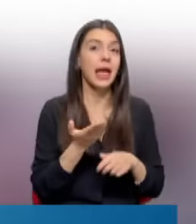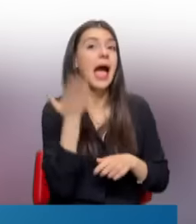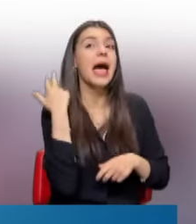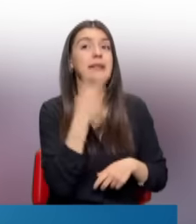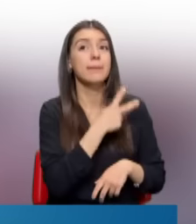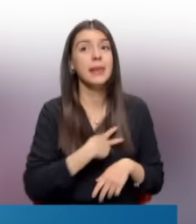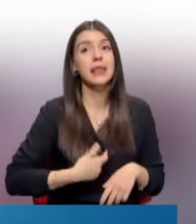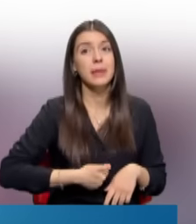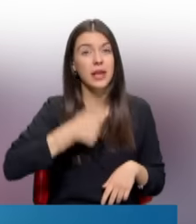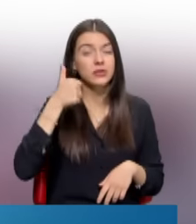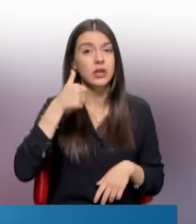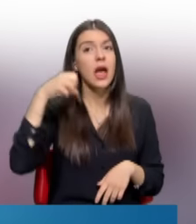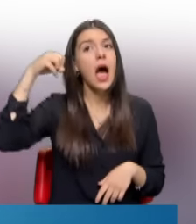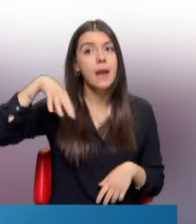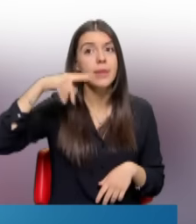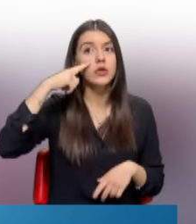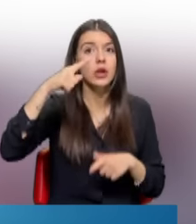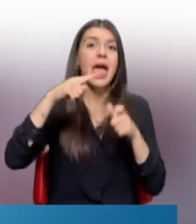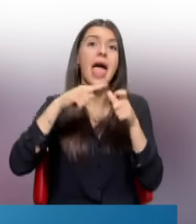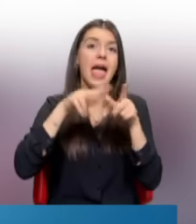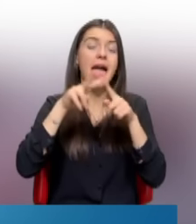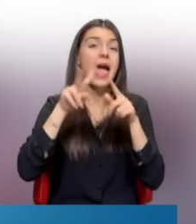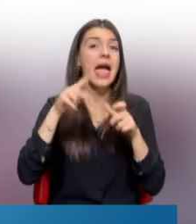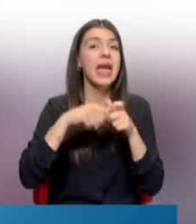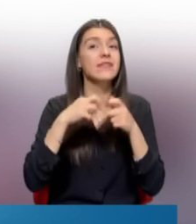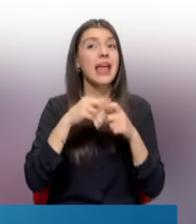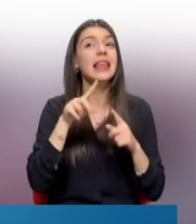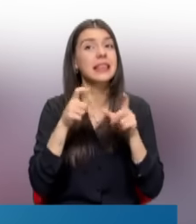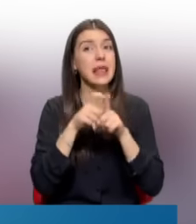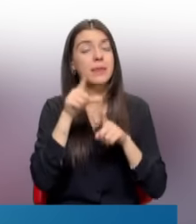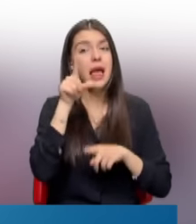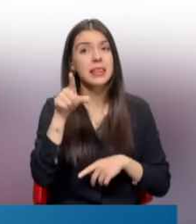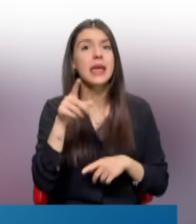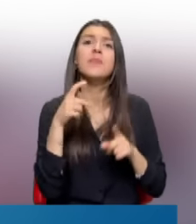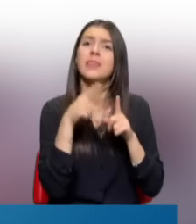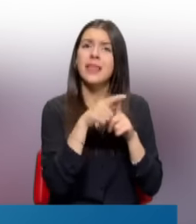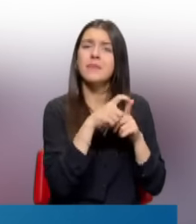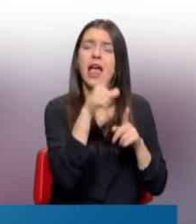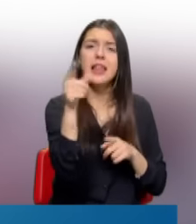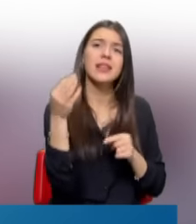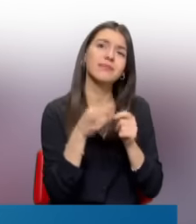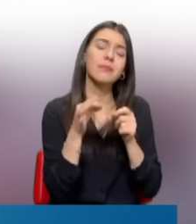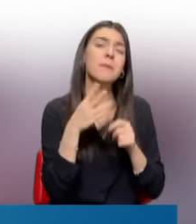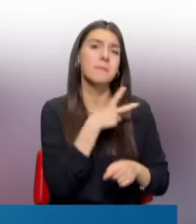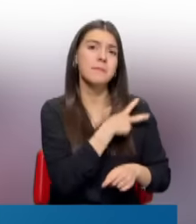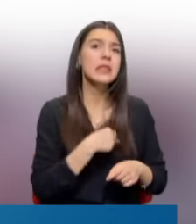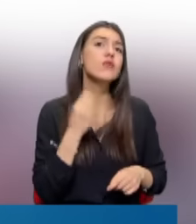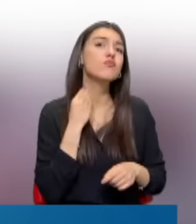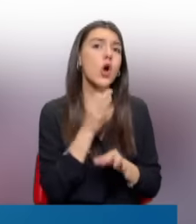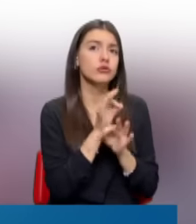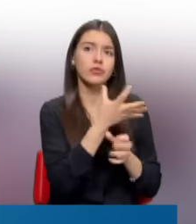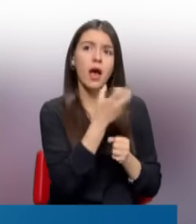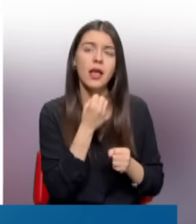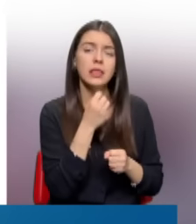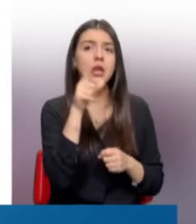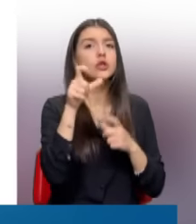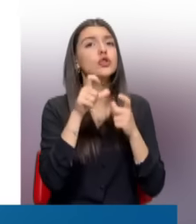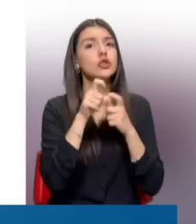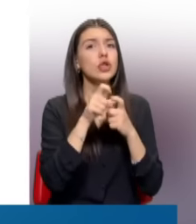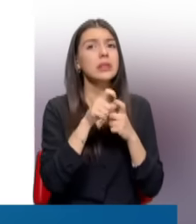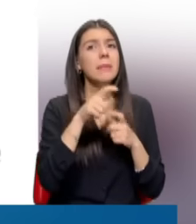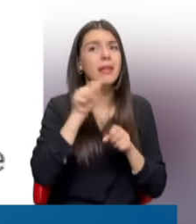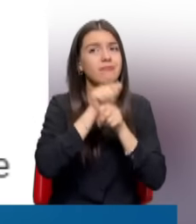belediye başkanı AK Partili Enver Demirel'den teşekkür geldi. Demirel Beşikçioğlu'na belediyeyi borçsuz aldık açıklaması için sosyal medyadan